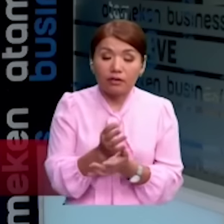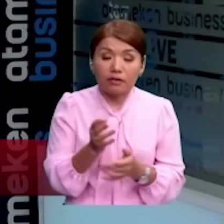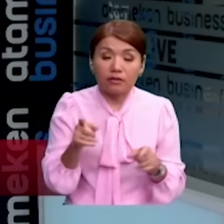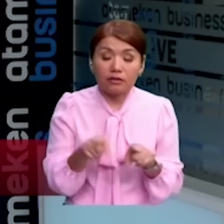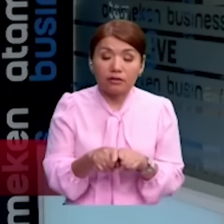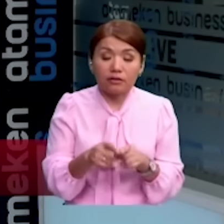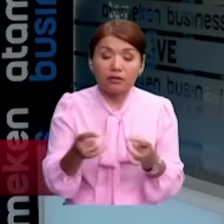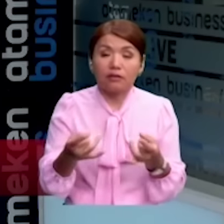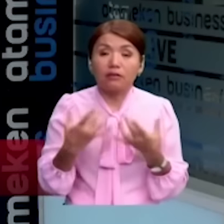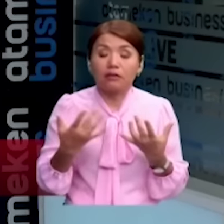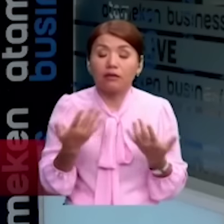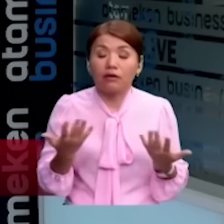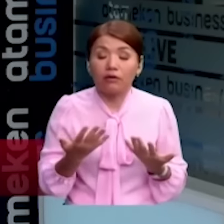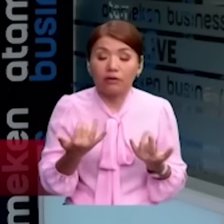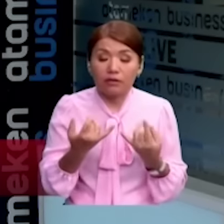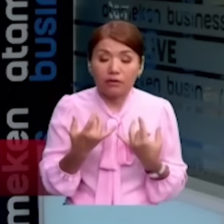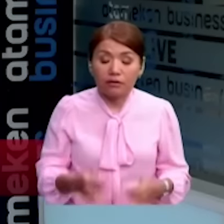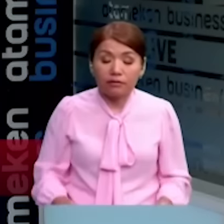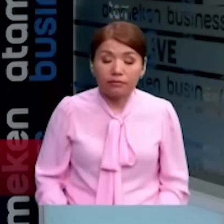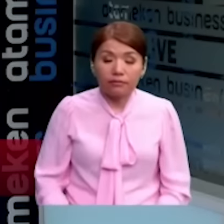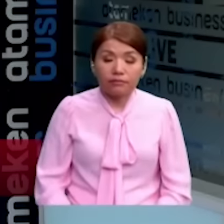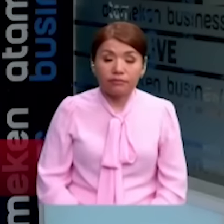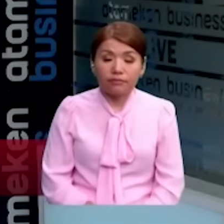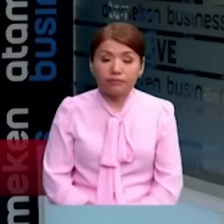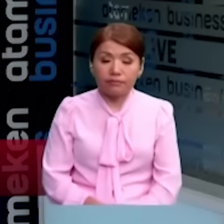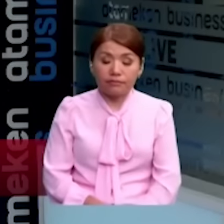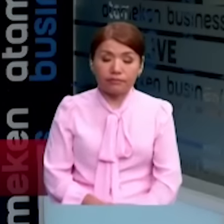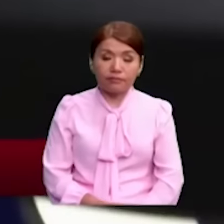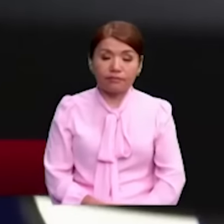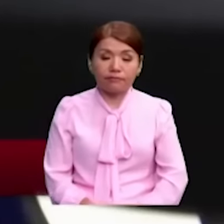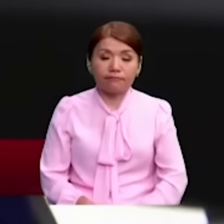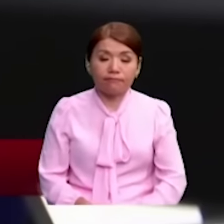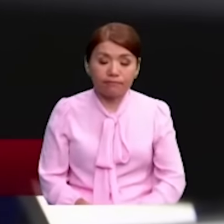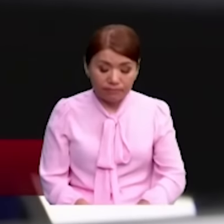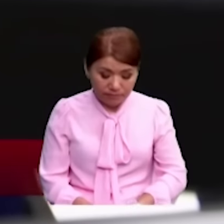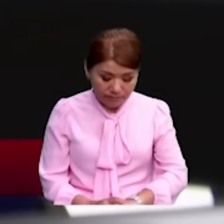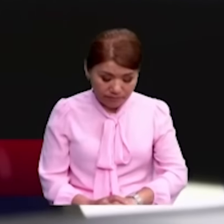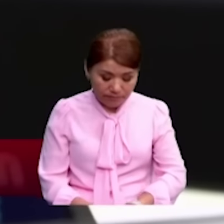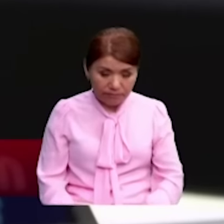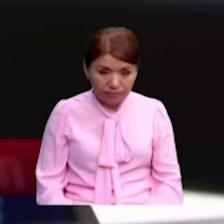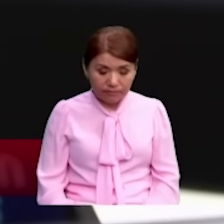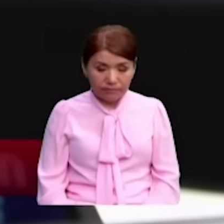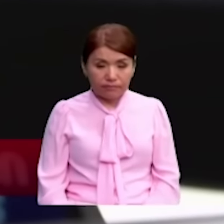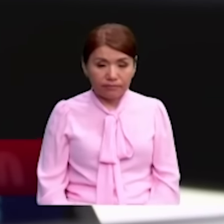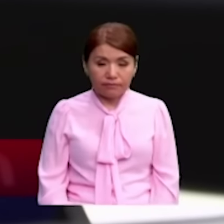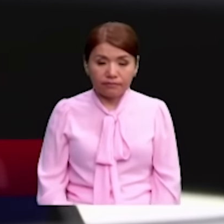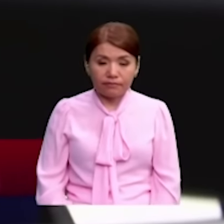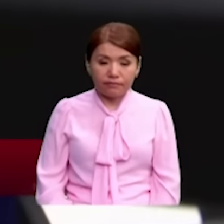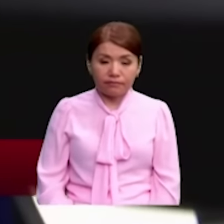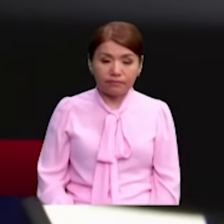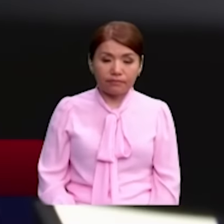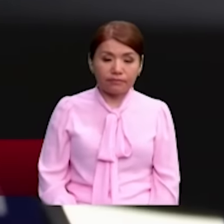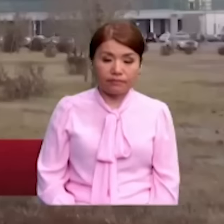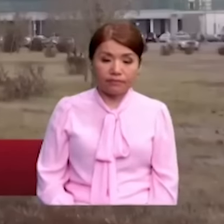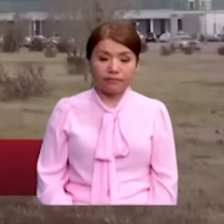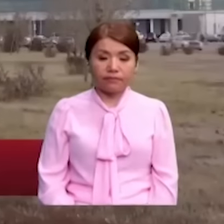бар. Сымбат Серікқызы тыңдап қайтты. Онда левый берег 5000, правый берег